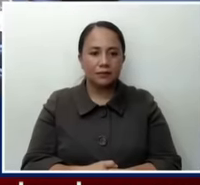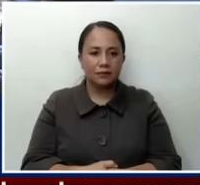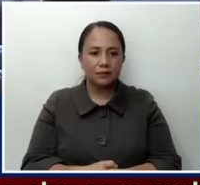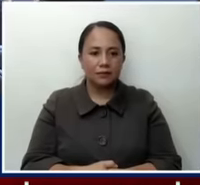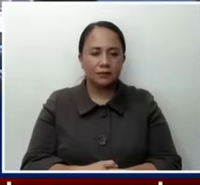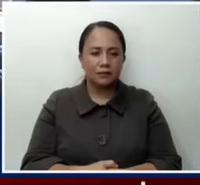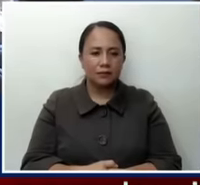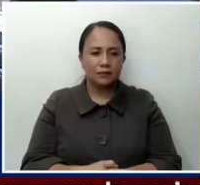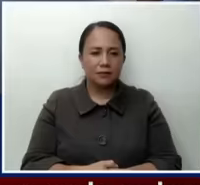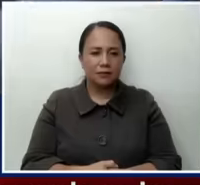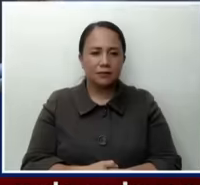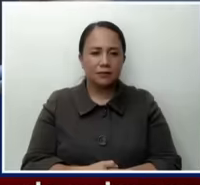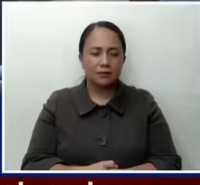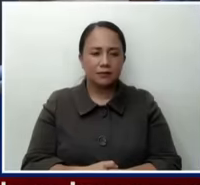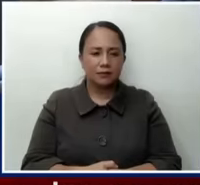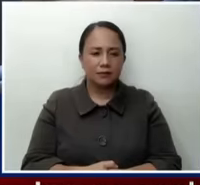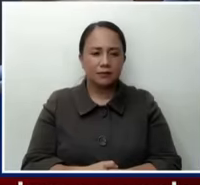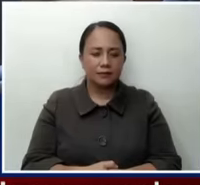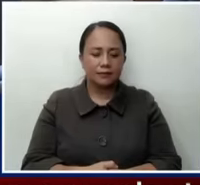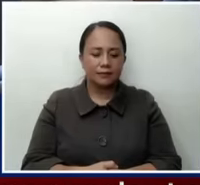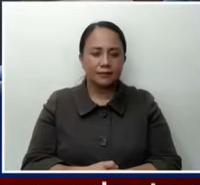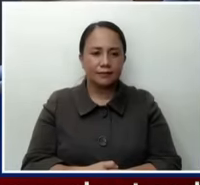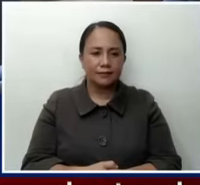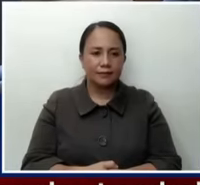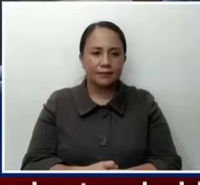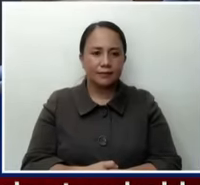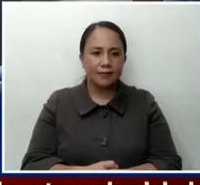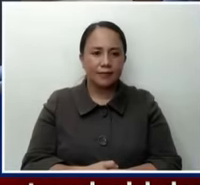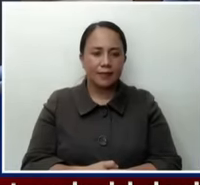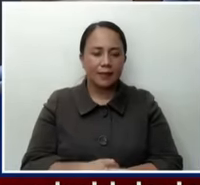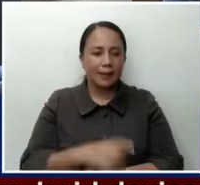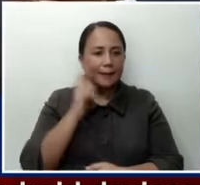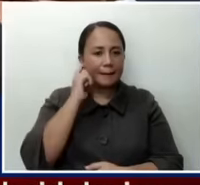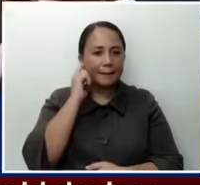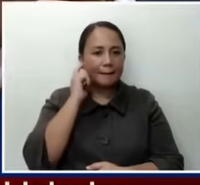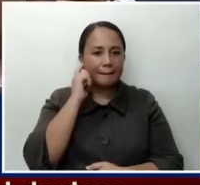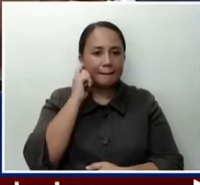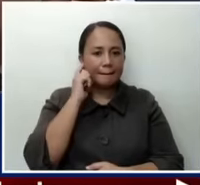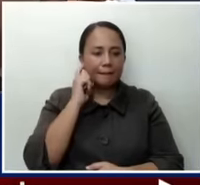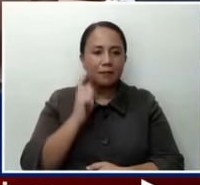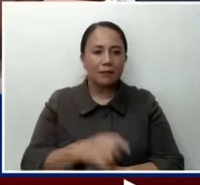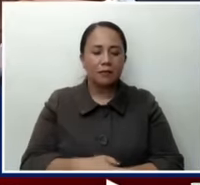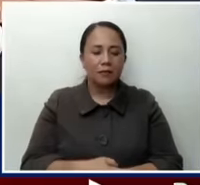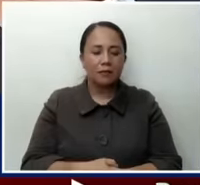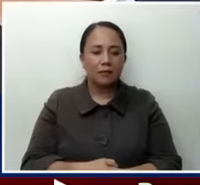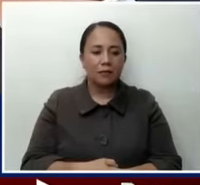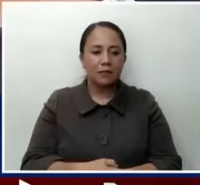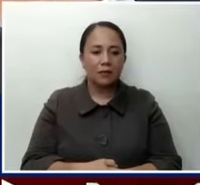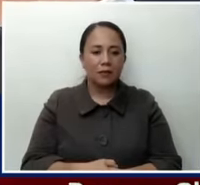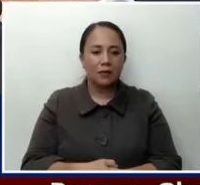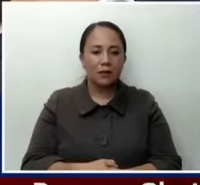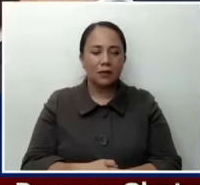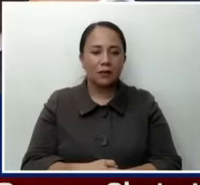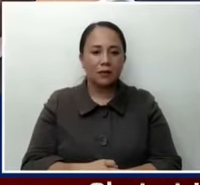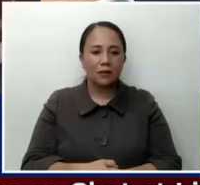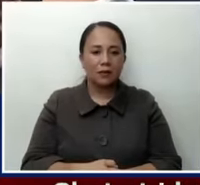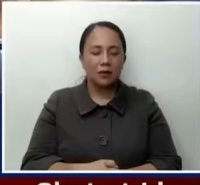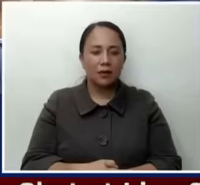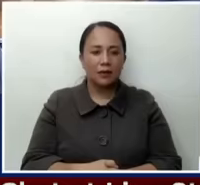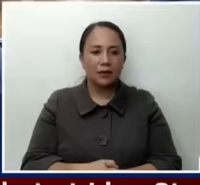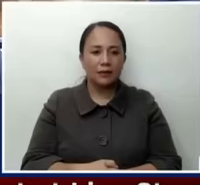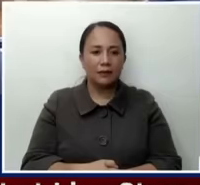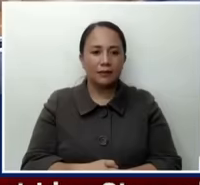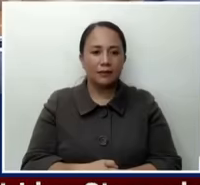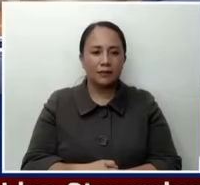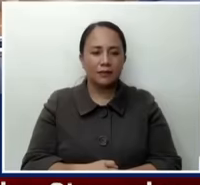nagtanong para himayin ang RBH-7 sa plenaryo. Wala nang binago ang plenaryo sa RBH-7 pagdaan nito sa ikalawang